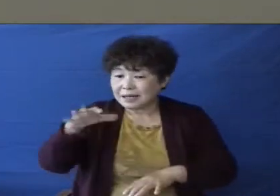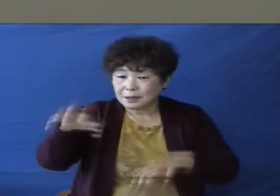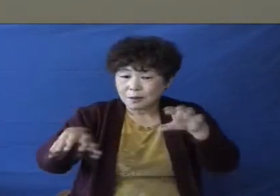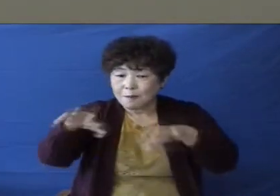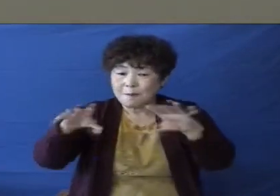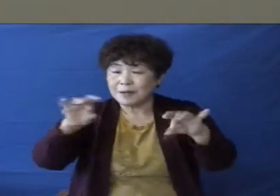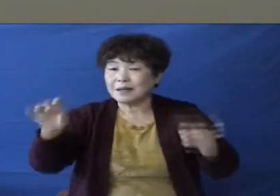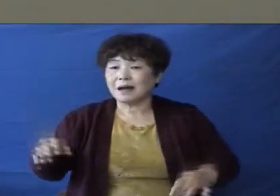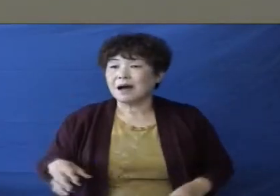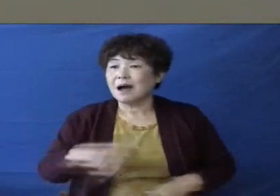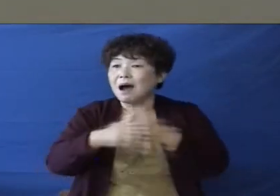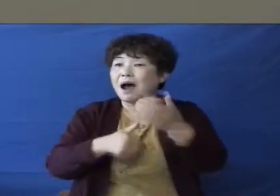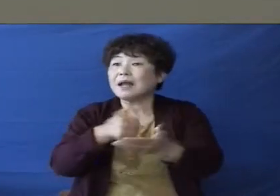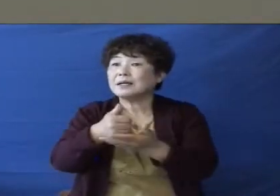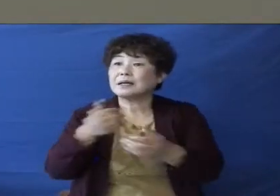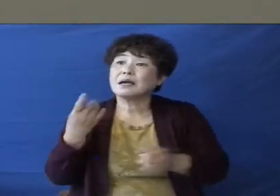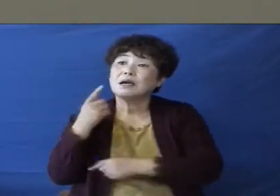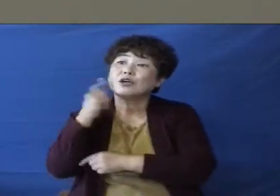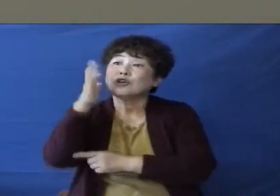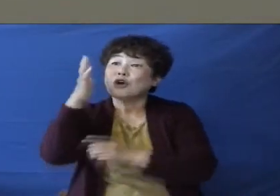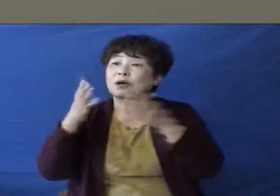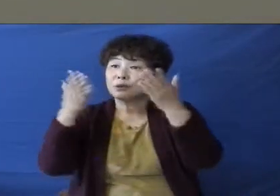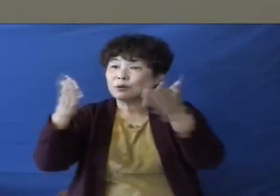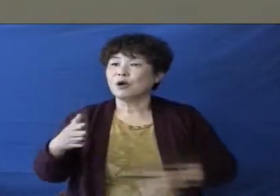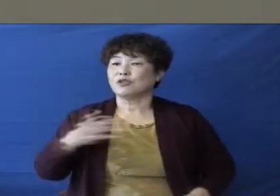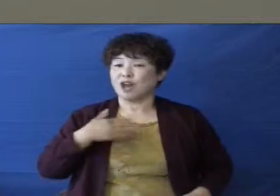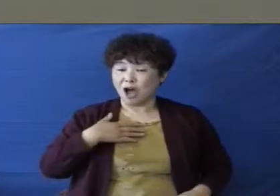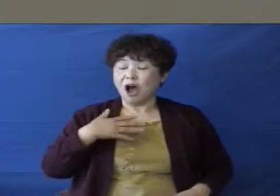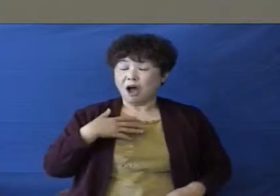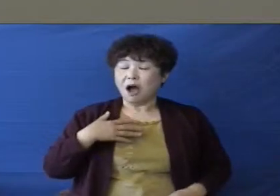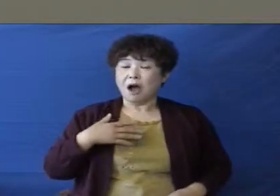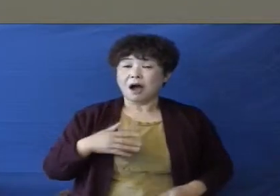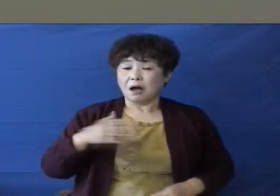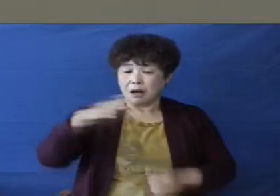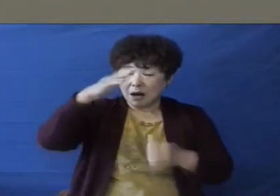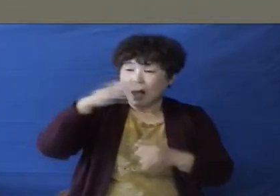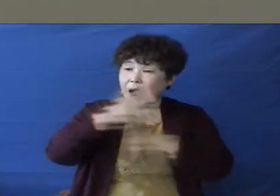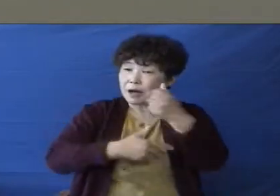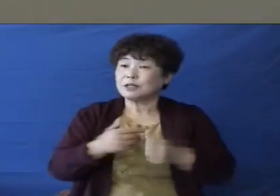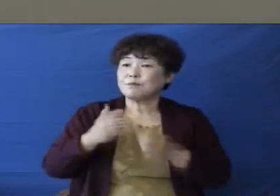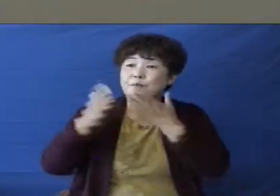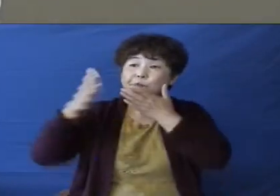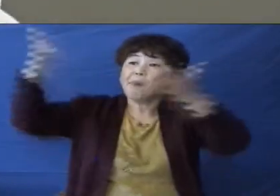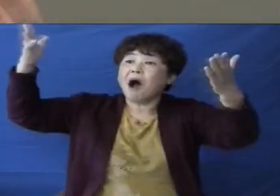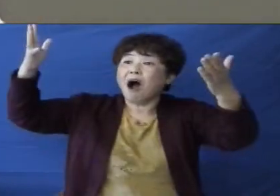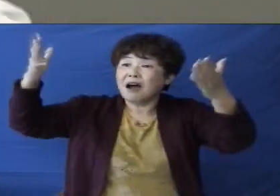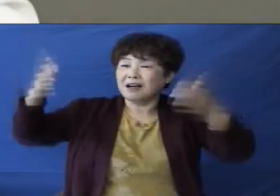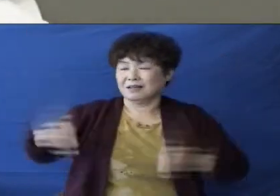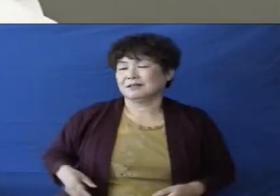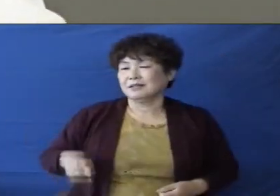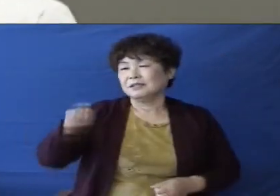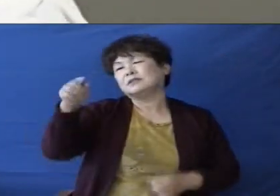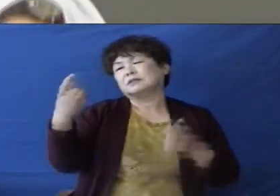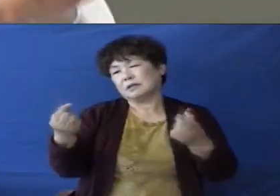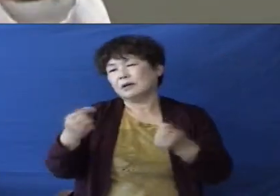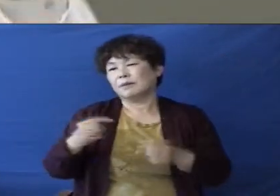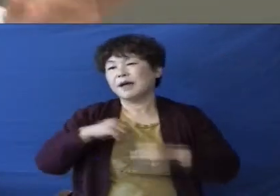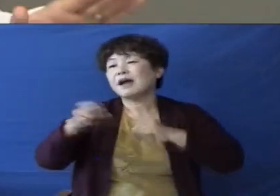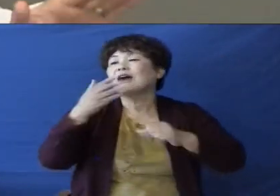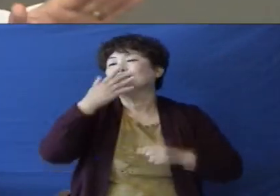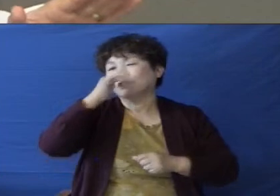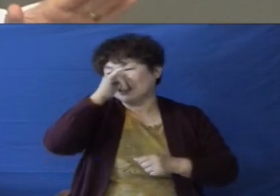있다는 얘기에 영적인 상징이 있어요 이건 뭐냐면 귀신과 사단에게 매여서 등이 꼬부라져 서 조금도